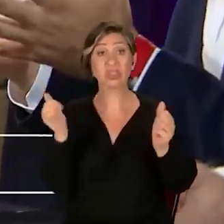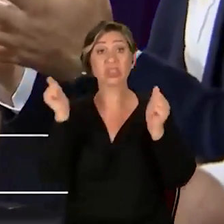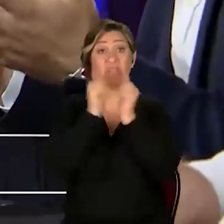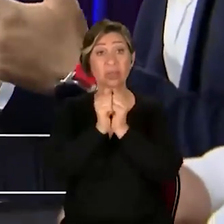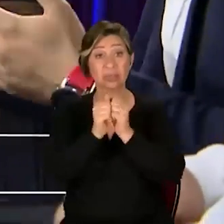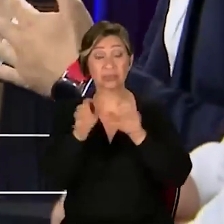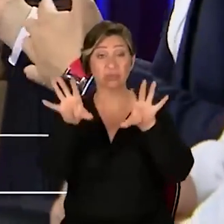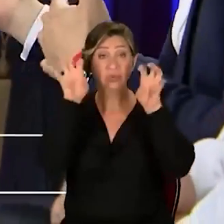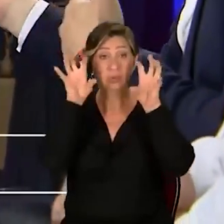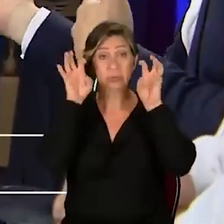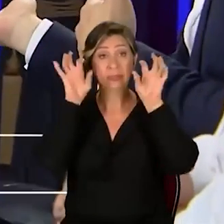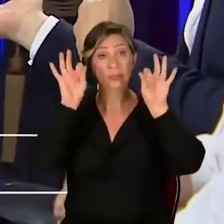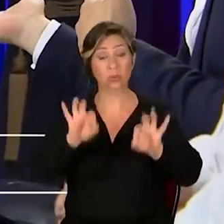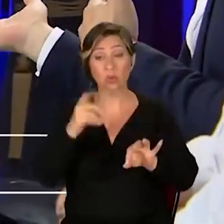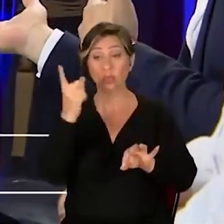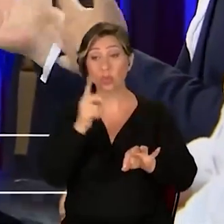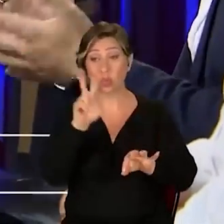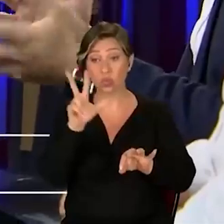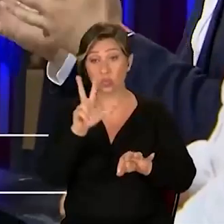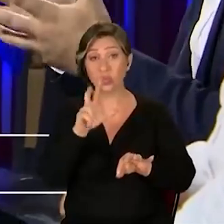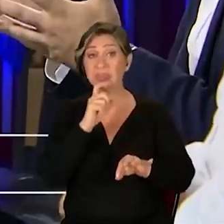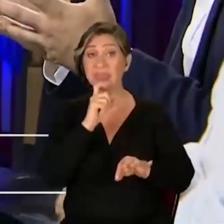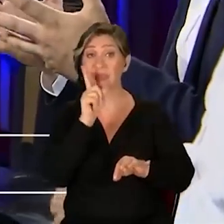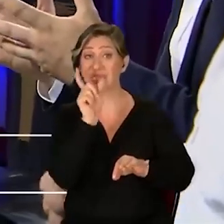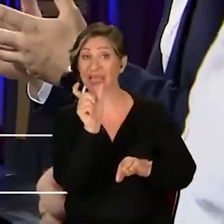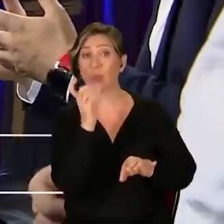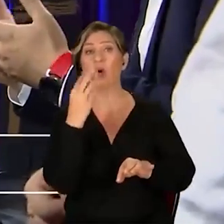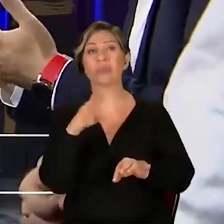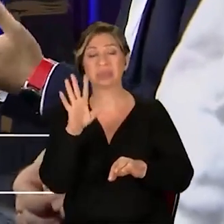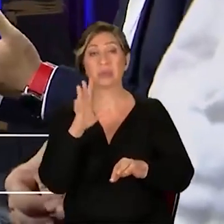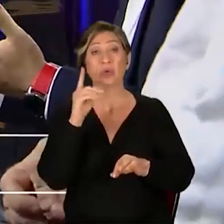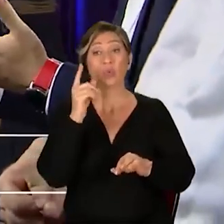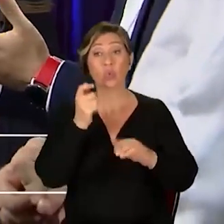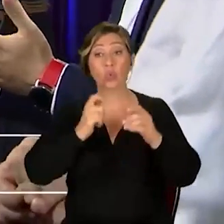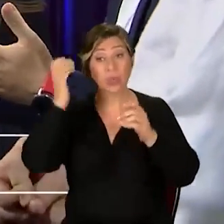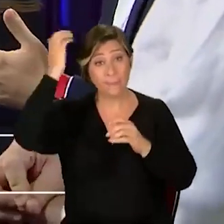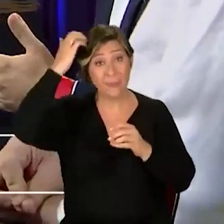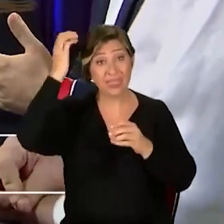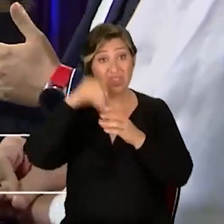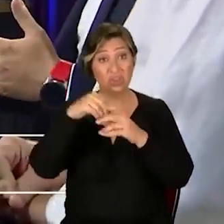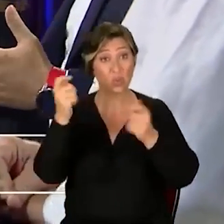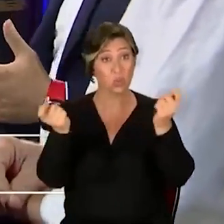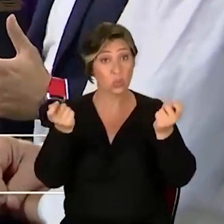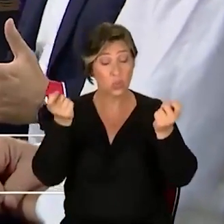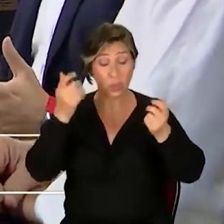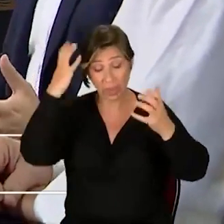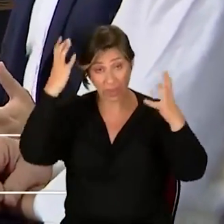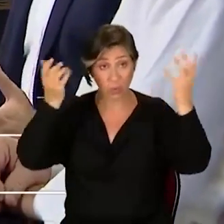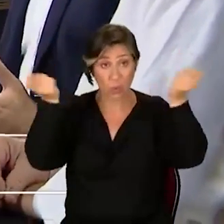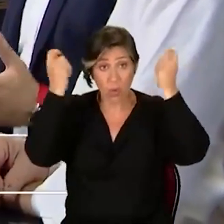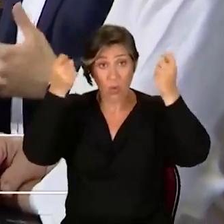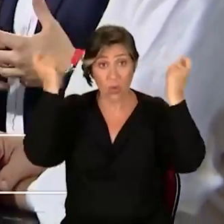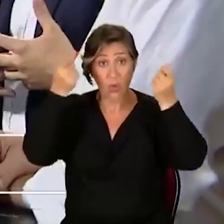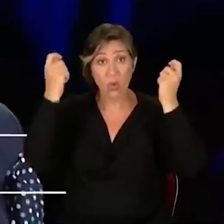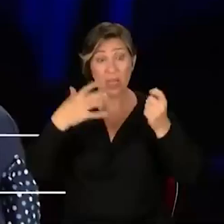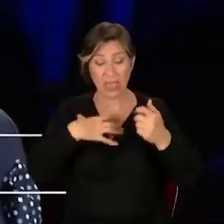sinaps içeriyor. Hı hı. Orada %30'unu kullanıyoruz. Belki yanlış bir şey olmasın. Çünkü kullanmakla ilgili bizim bu cihazı kullanmaya